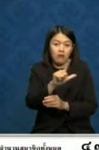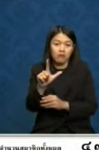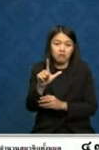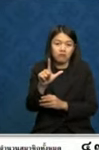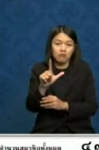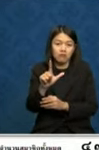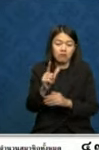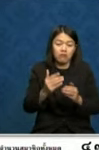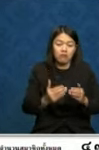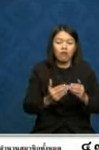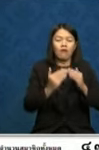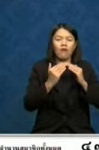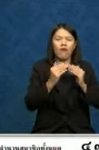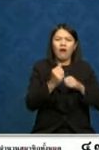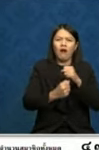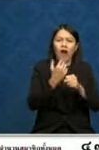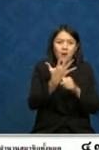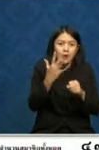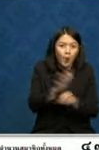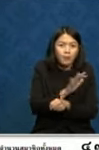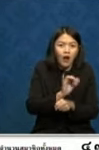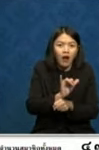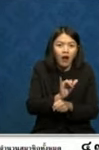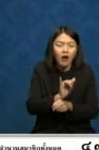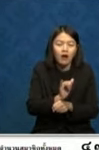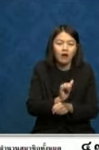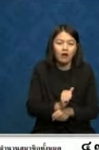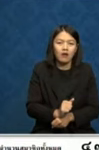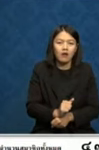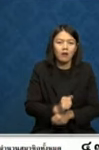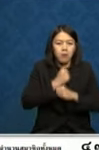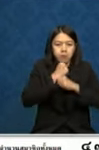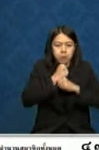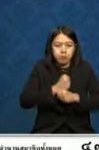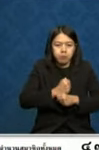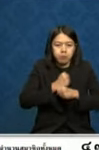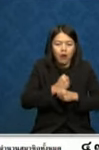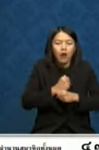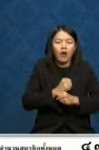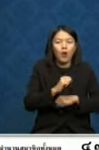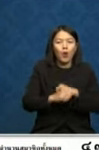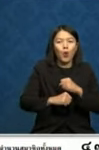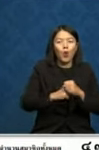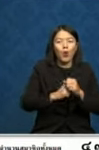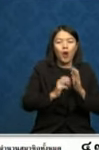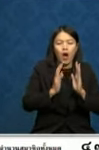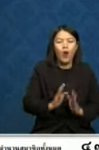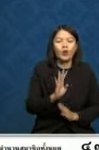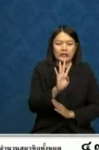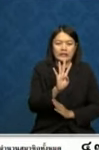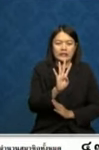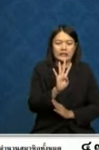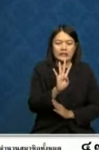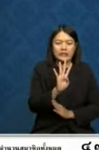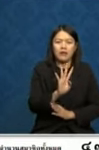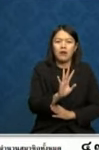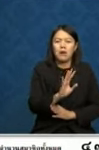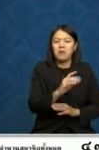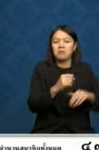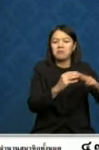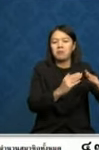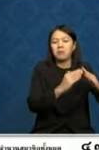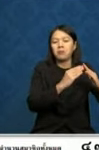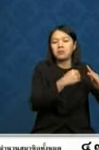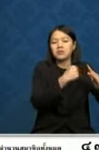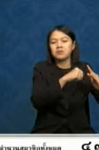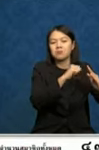ก่อตั้งมายังไม่ถึง5ปีดีครับหน่วยงานนี้ก็มีเจ้าหน้าที่ที่เป็นระดับอาวุโสและถึง4คนที่เราจะต้องสร้างบ้านพักหลังละ10ล้านให้โชค